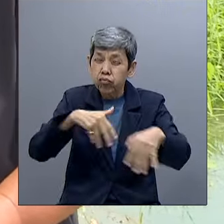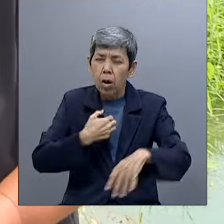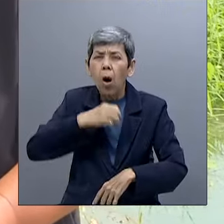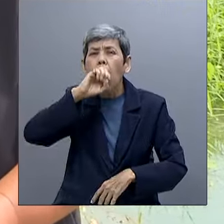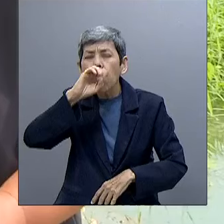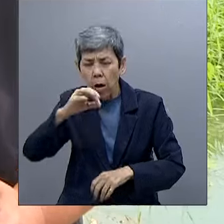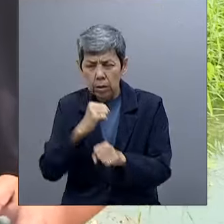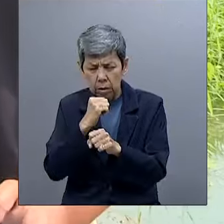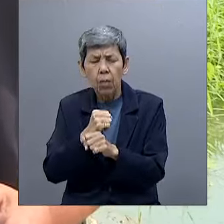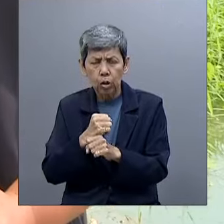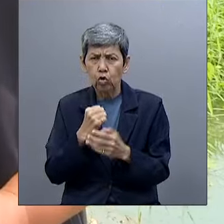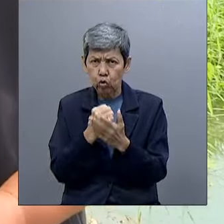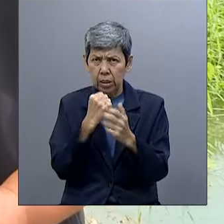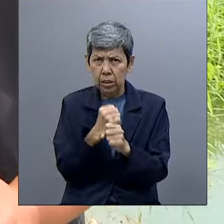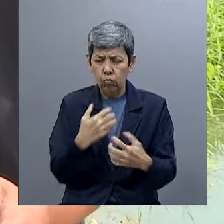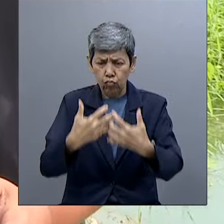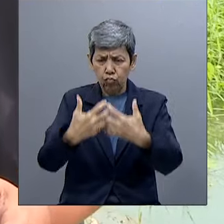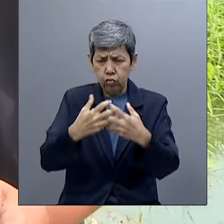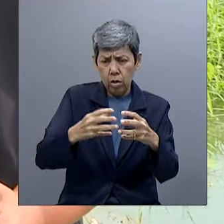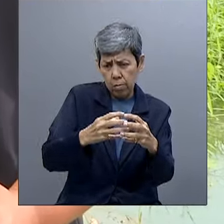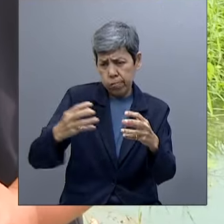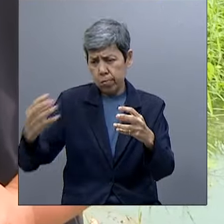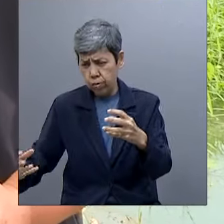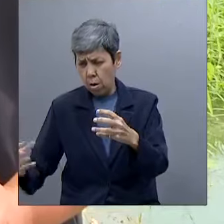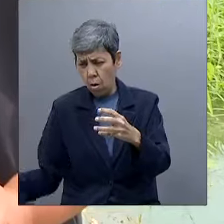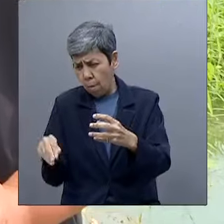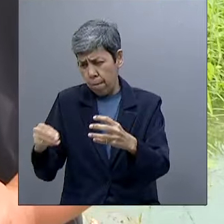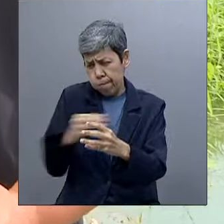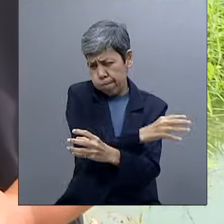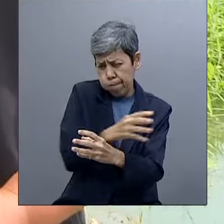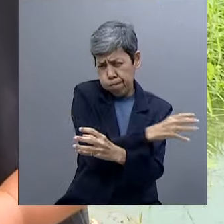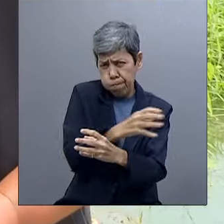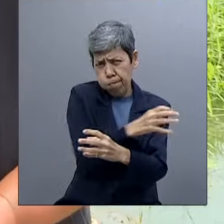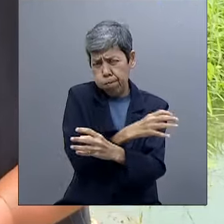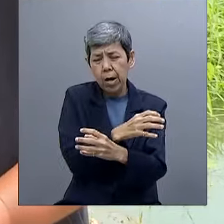อให้หน่วยงานที่เกี่ยวข้องนำเครื่องสูบน้ำมาระบายน้ำเสียออกจากพื้นที่โดยเร็วที่สุดครับ